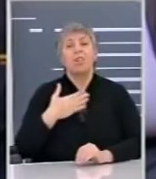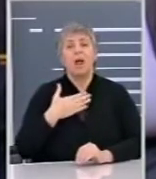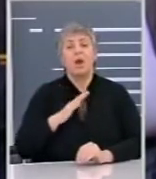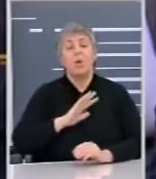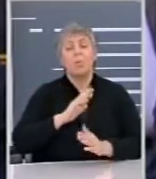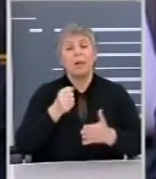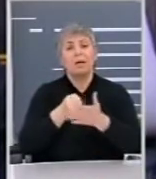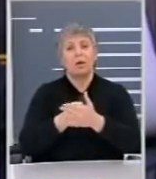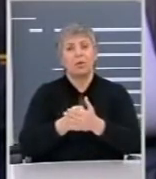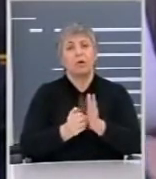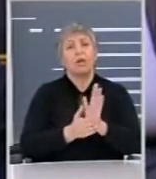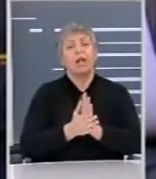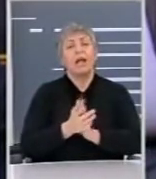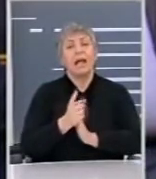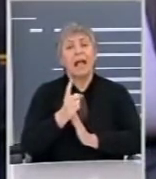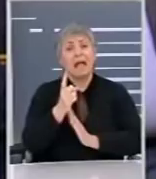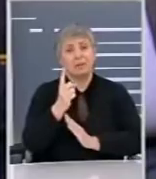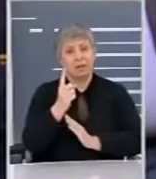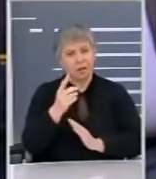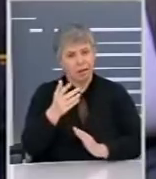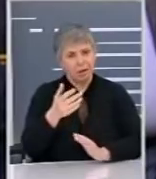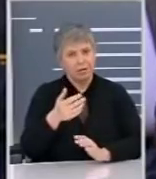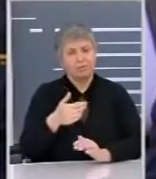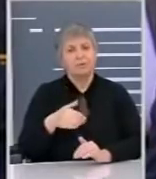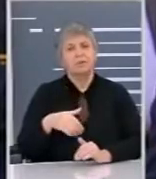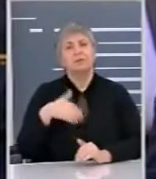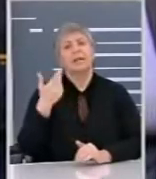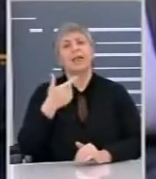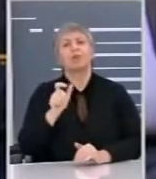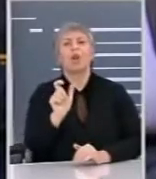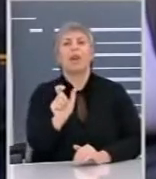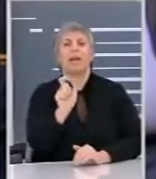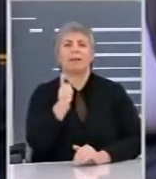αλληλογραφίας. Ετείται, αυτό σας μάρανε, ναι, εντάξει. Εντάξει.